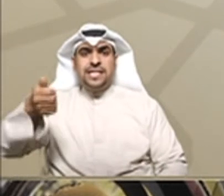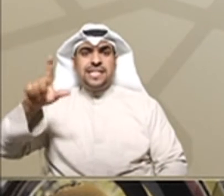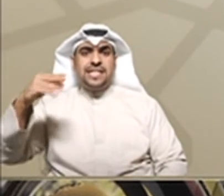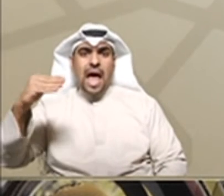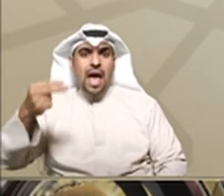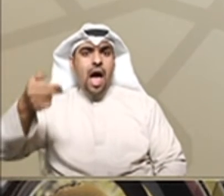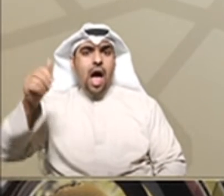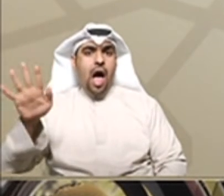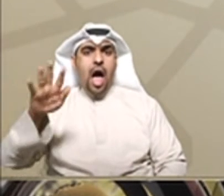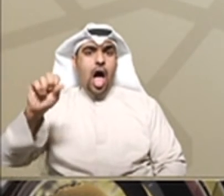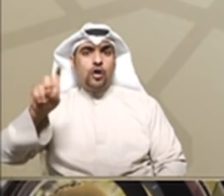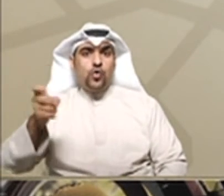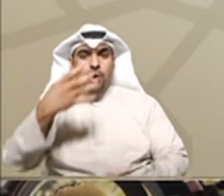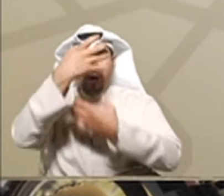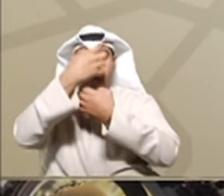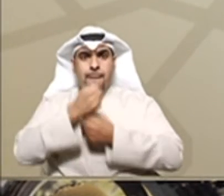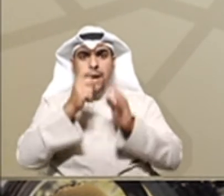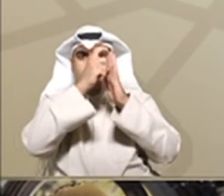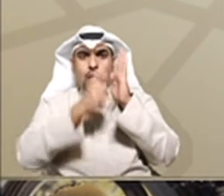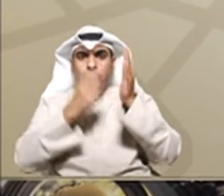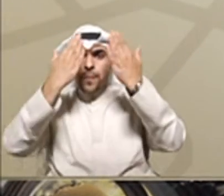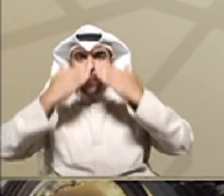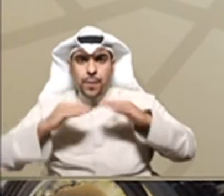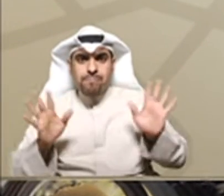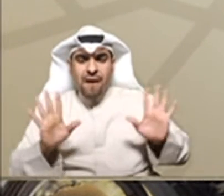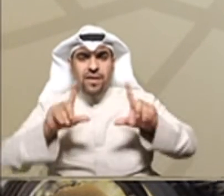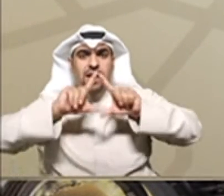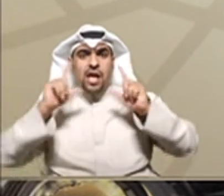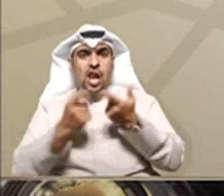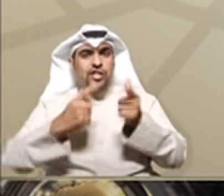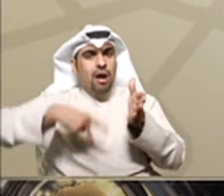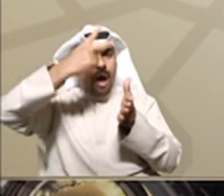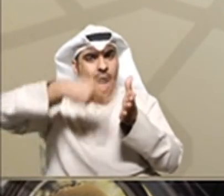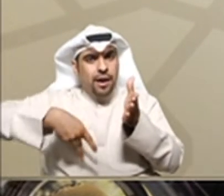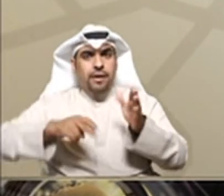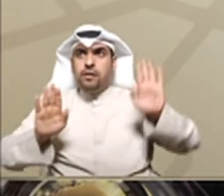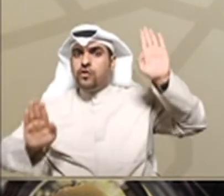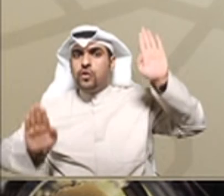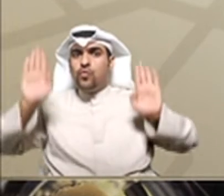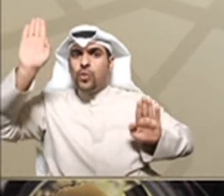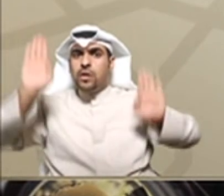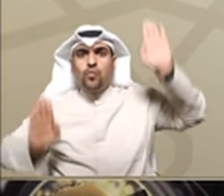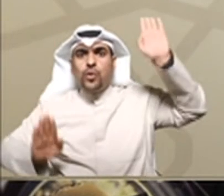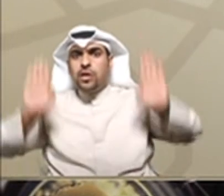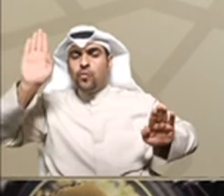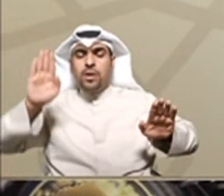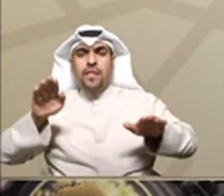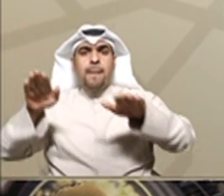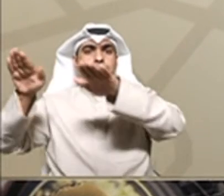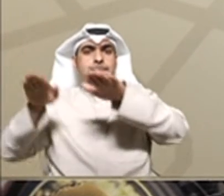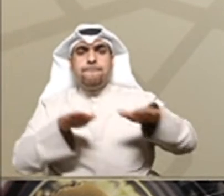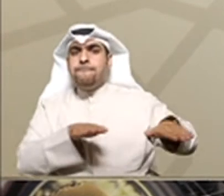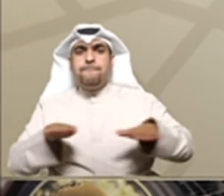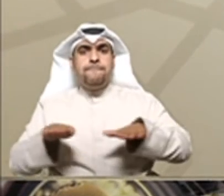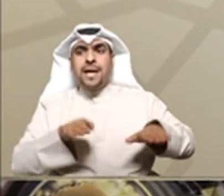و قررت اللجنة بعد التصويت بعد الاستماع لرأي المكتب الفني